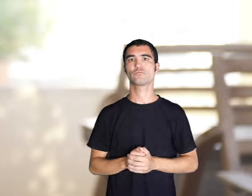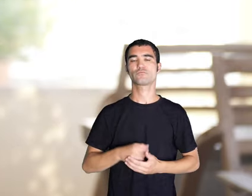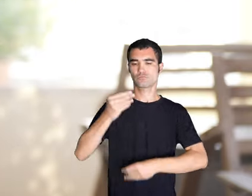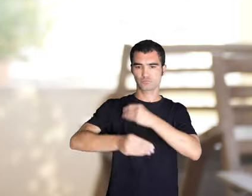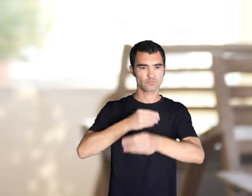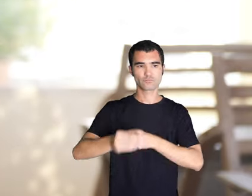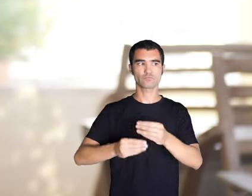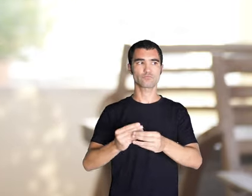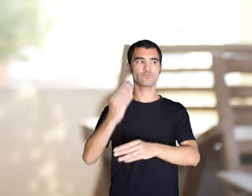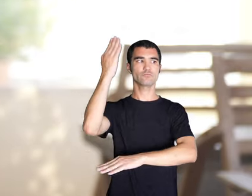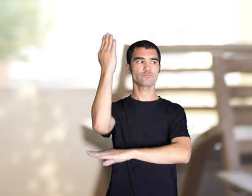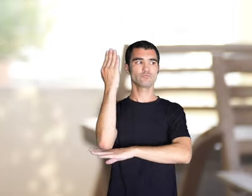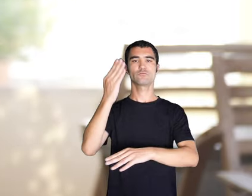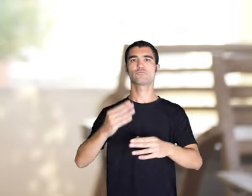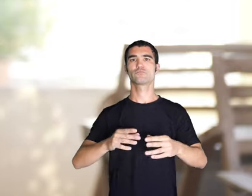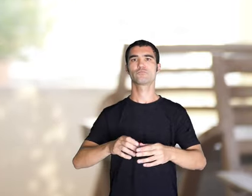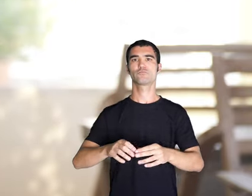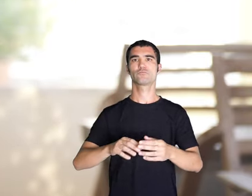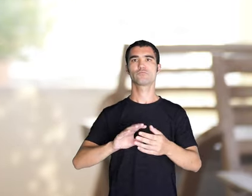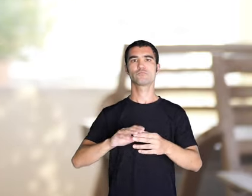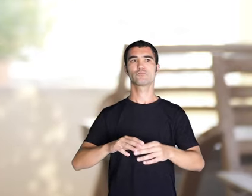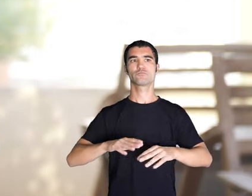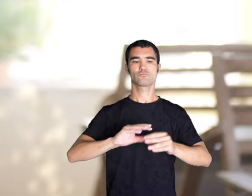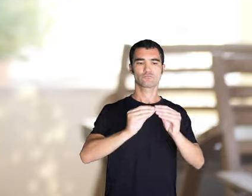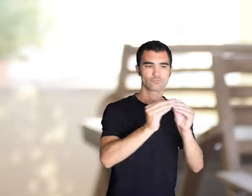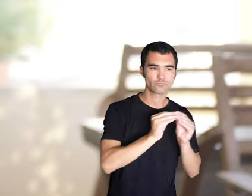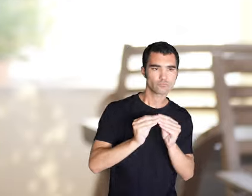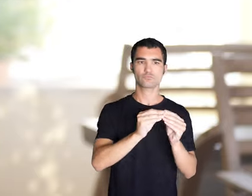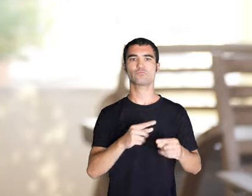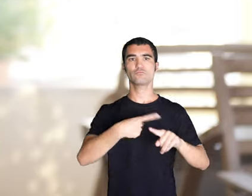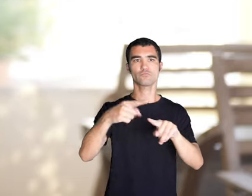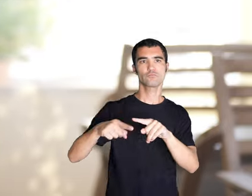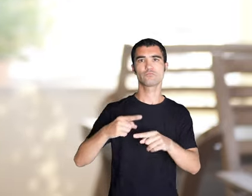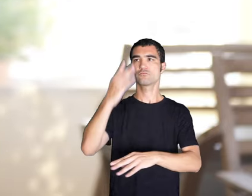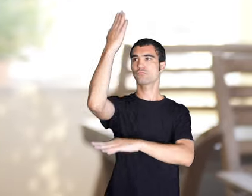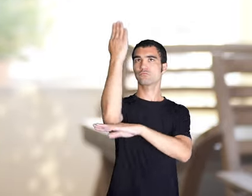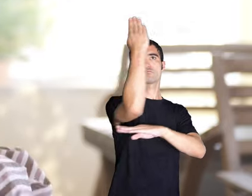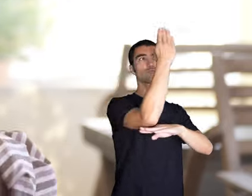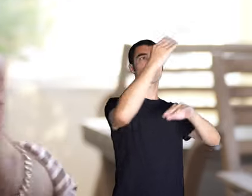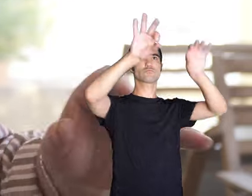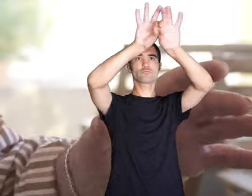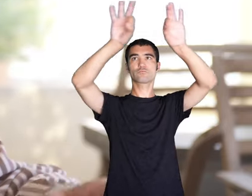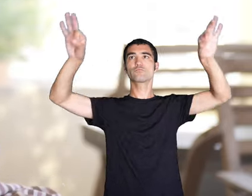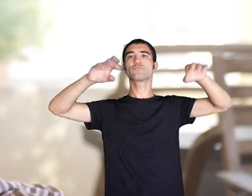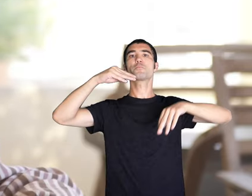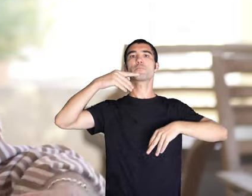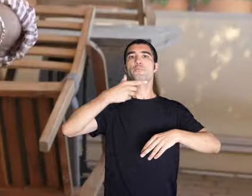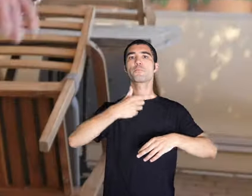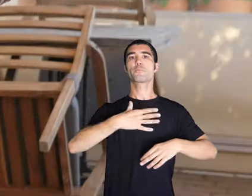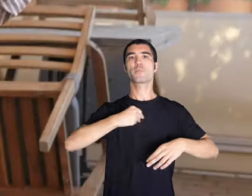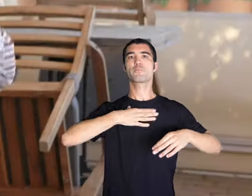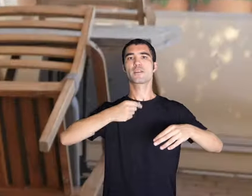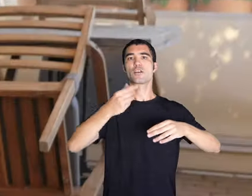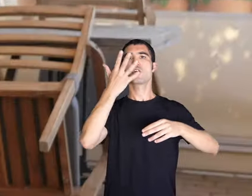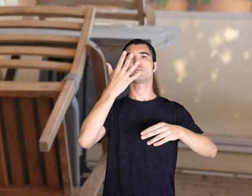feien palos en remat de mata i després els aclamaven i penjaven paperins